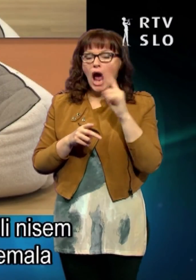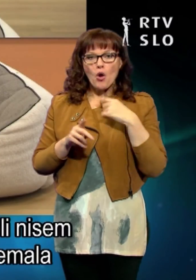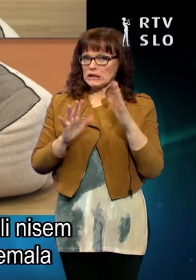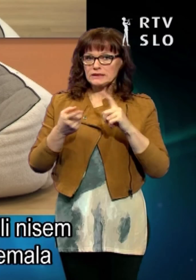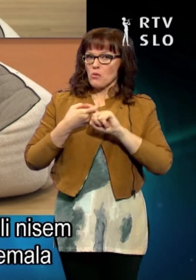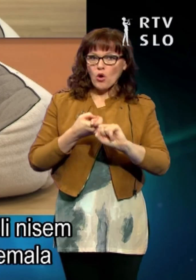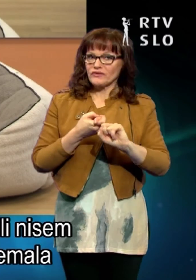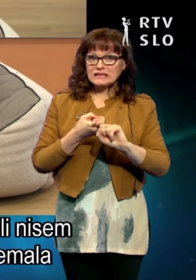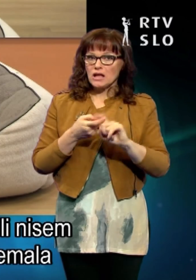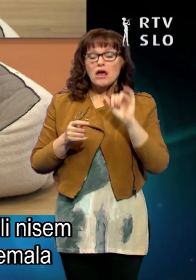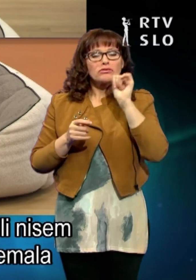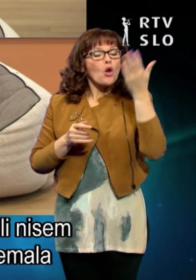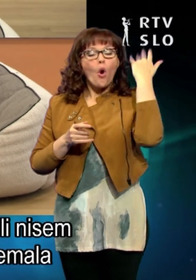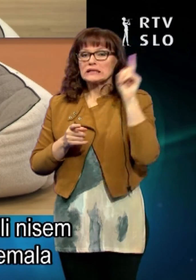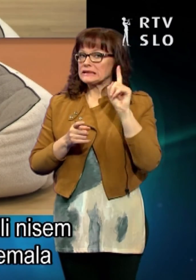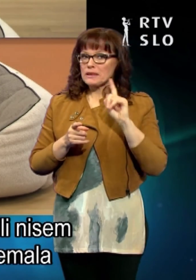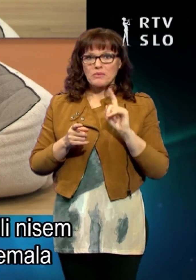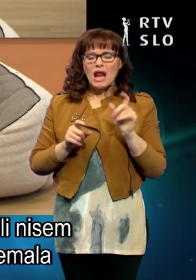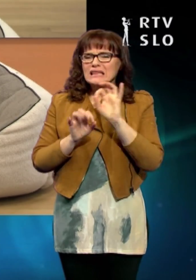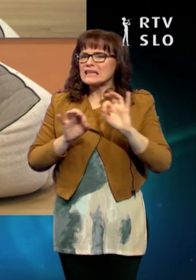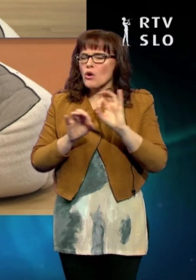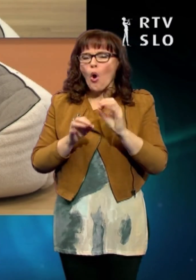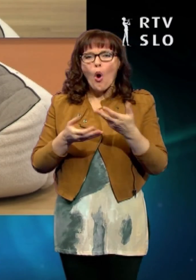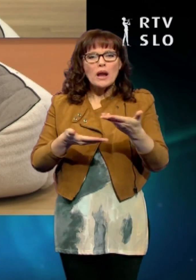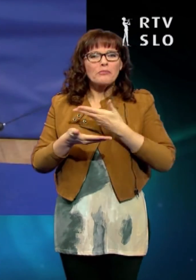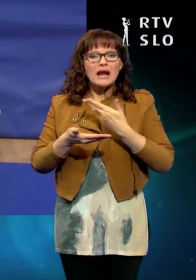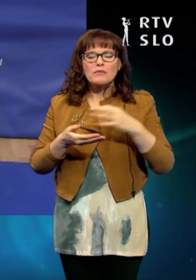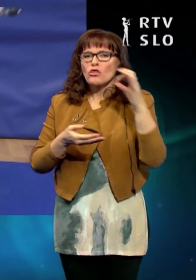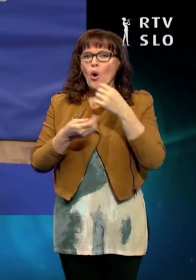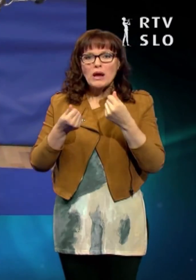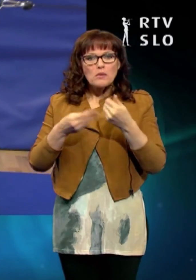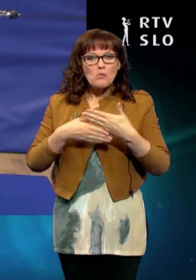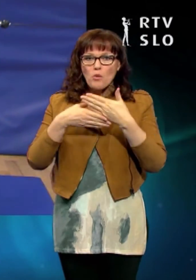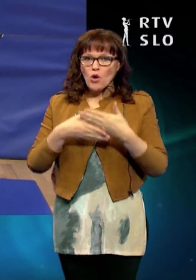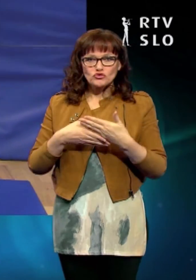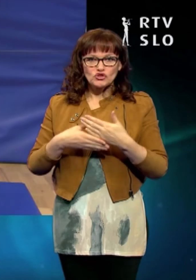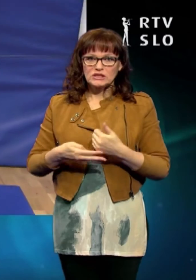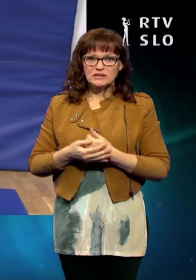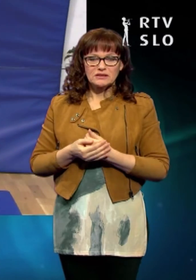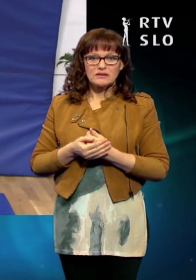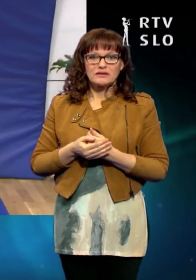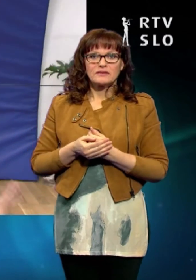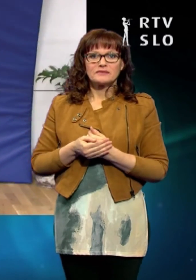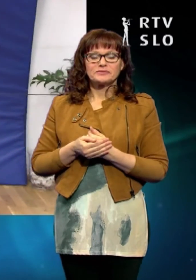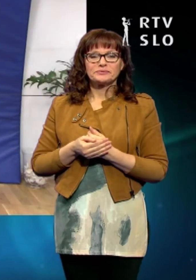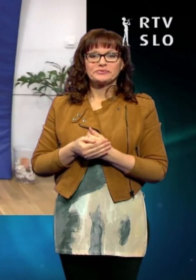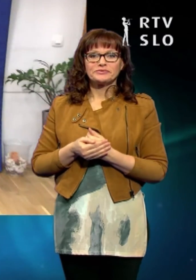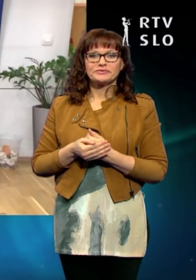odvisna, tudi nikoli nisem bila, nisem prejemala nikoli nobene pomoči. Tako, roke za